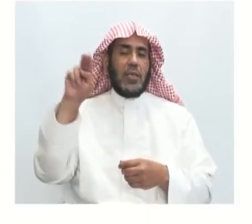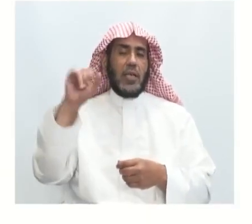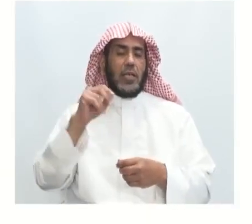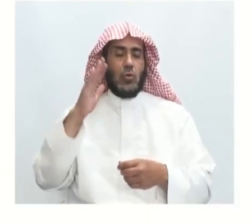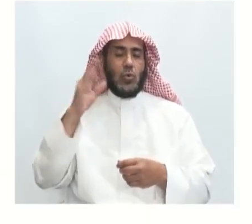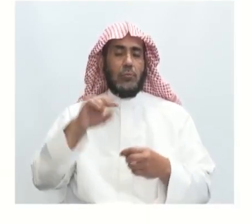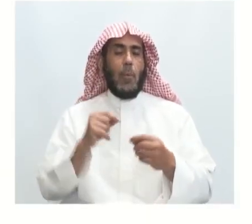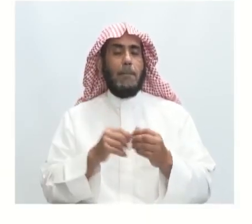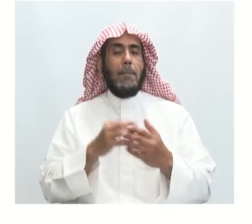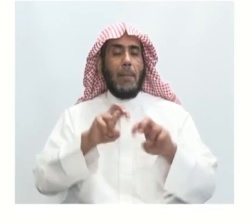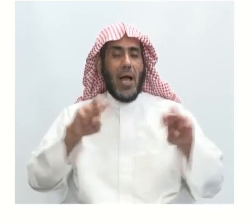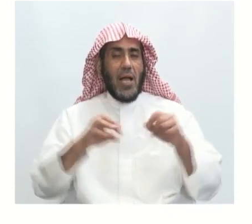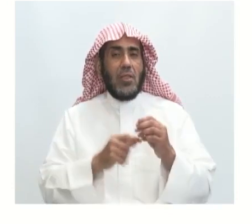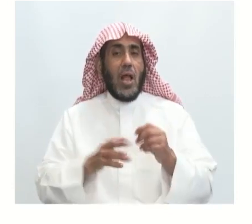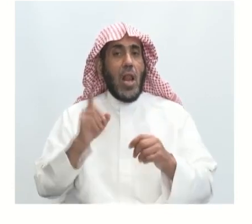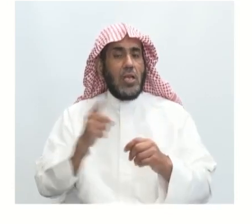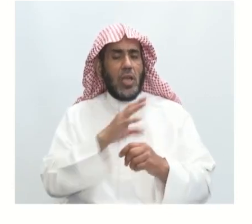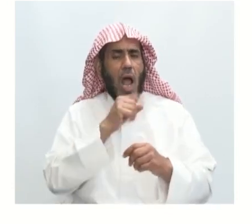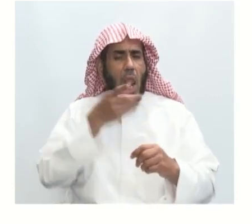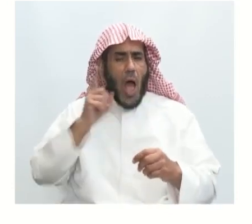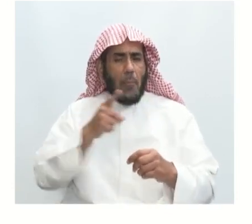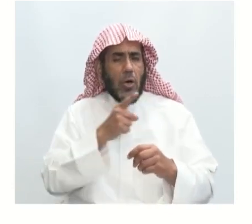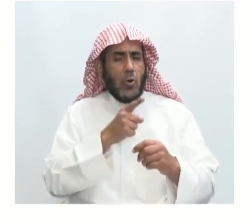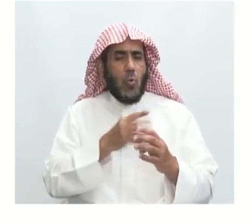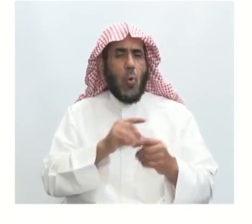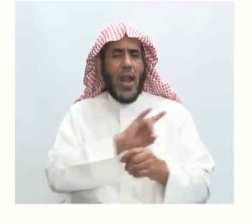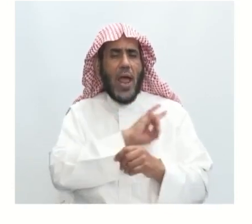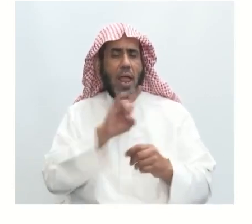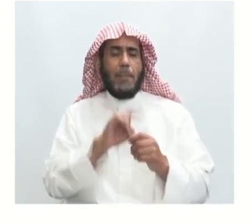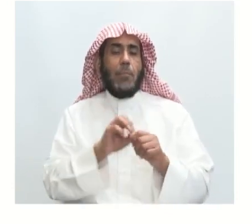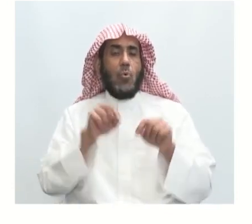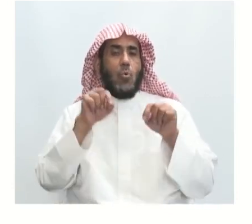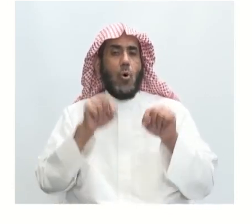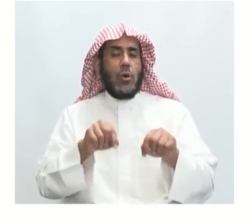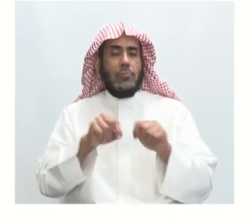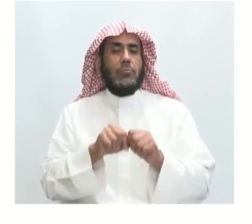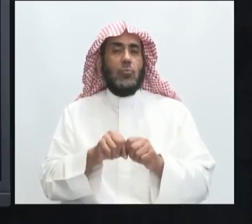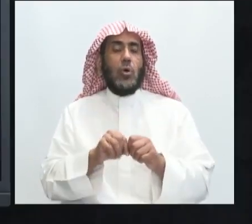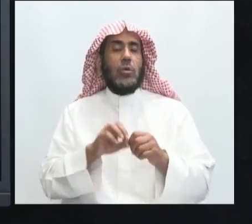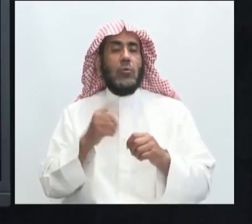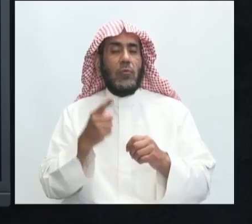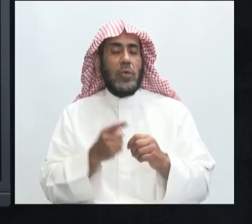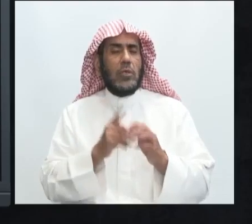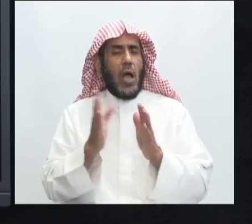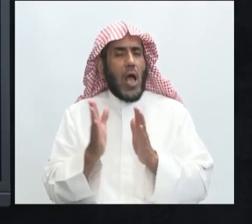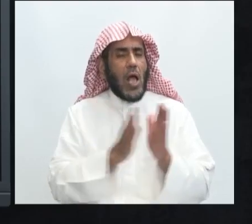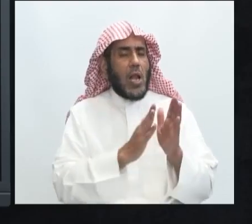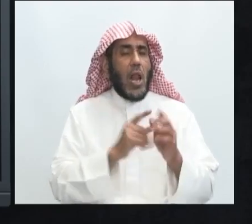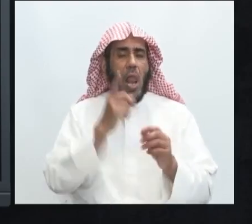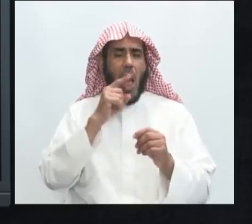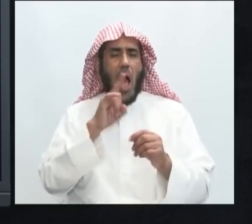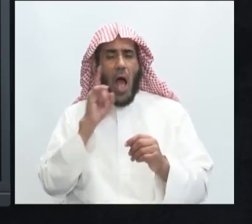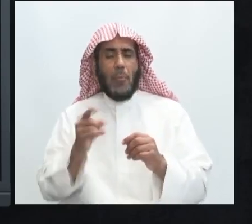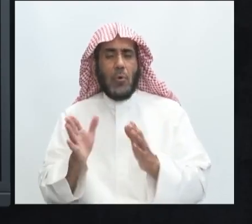مباحث الانشاء الطلبيه الامر والنهي الامر والنهي وان هنا نفرد الامر لوحده والنهي